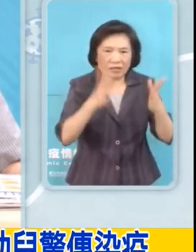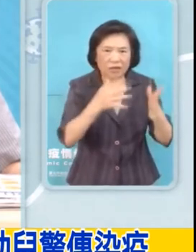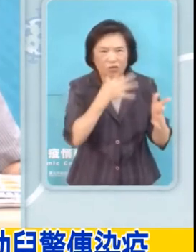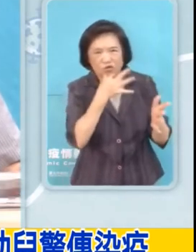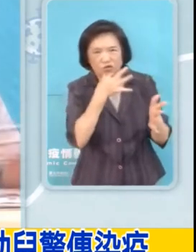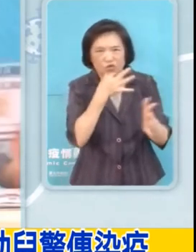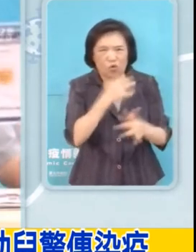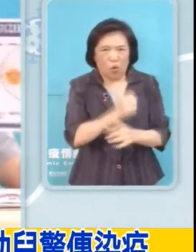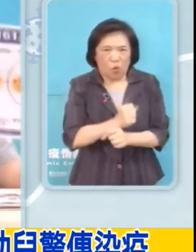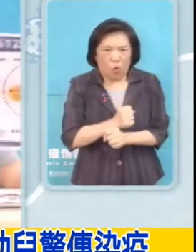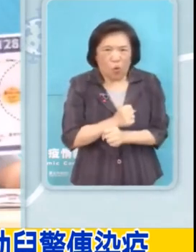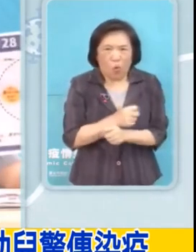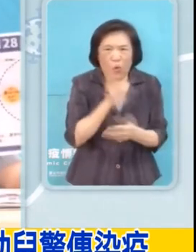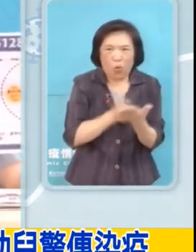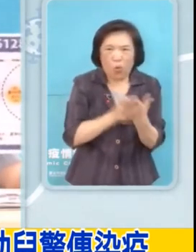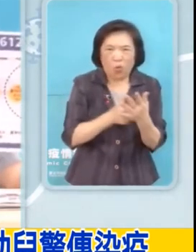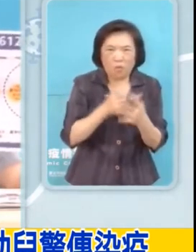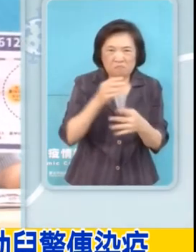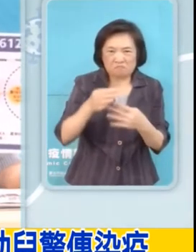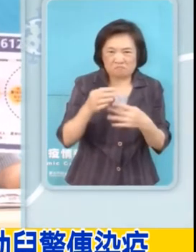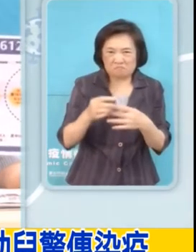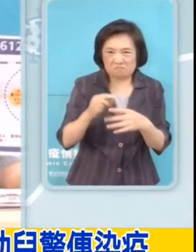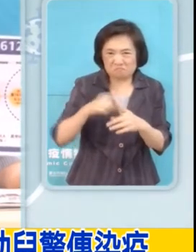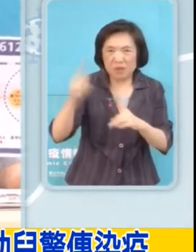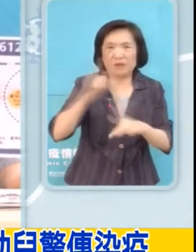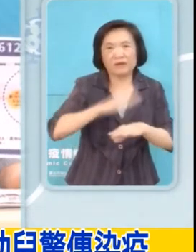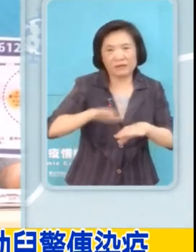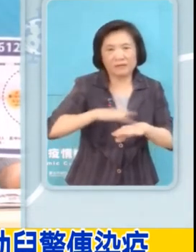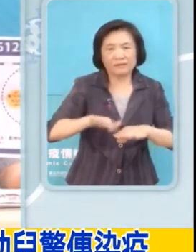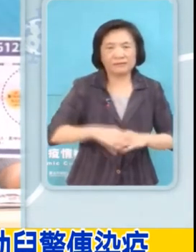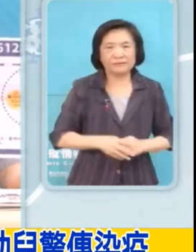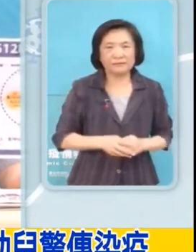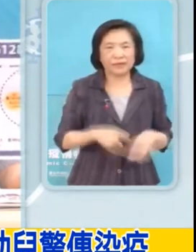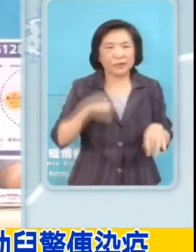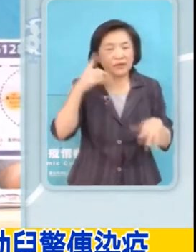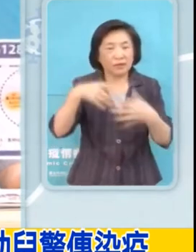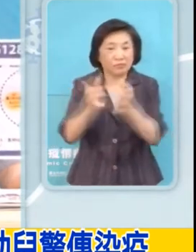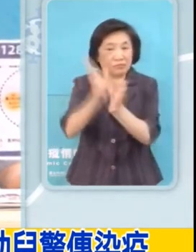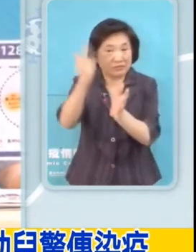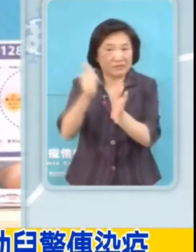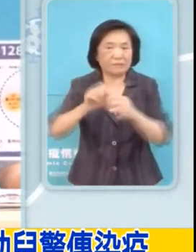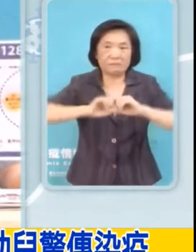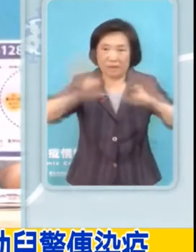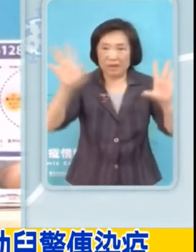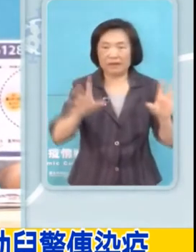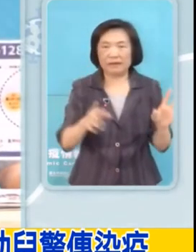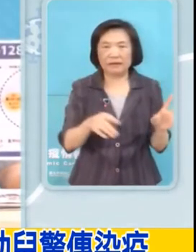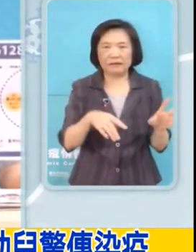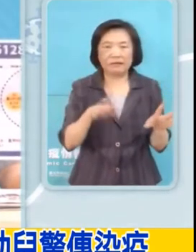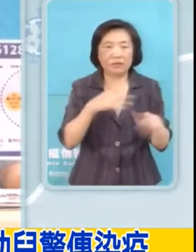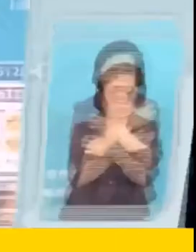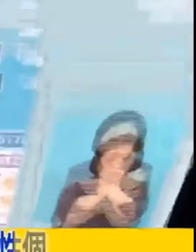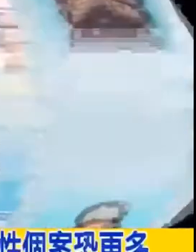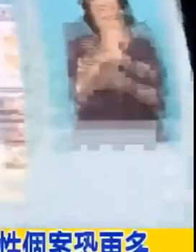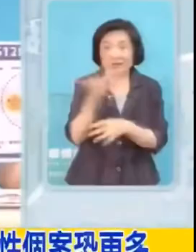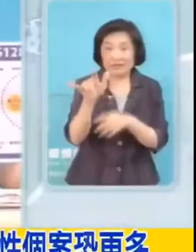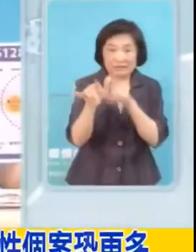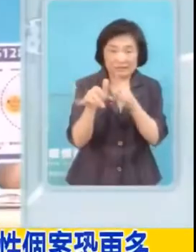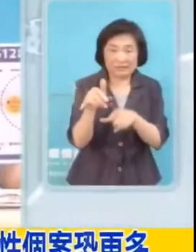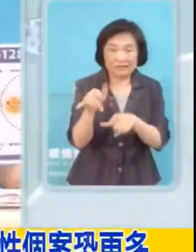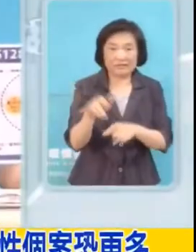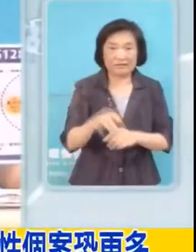警戒度就要大幅提高的，我想这个，我想刚才部长已经讲过的，一个幼稚园的老师，你知